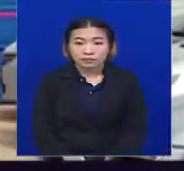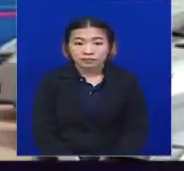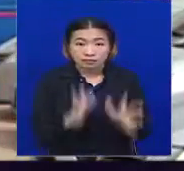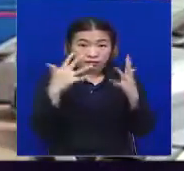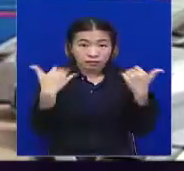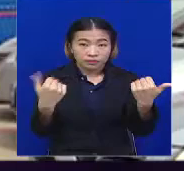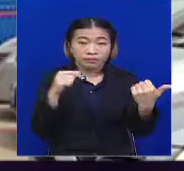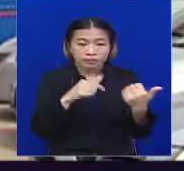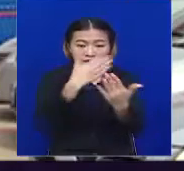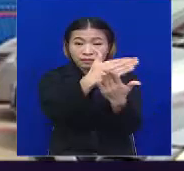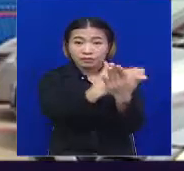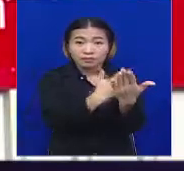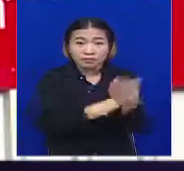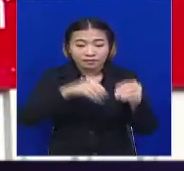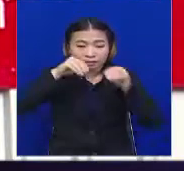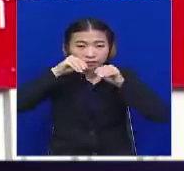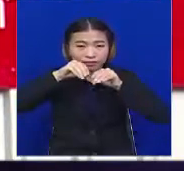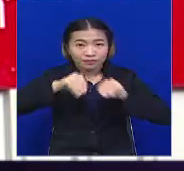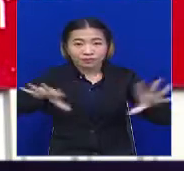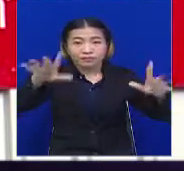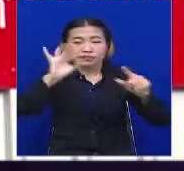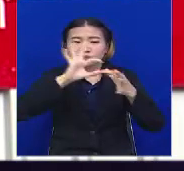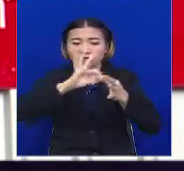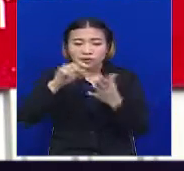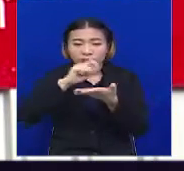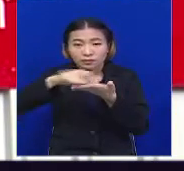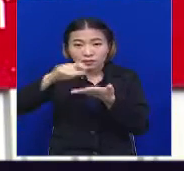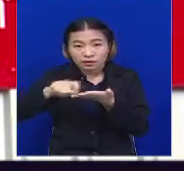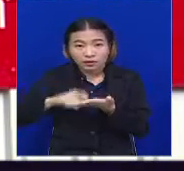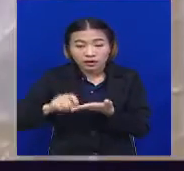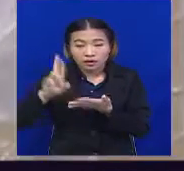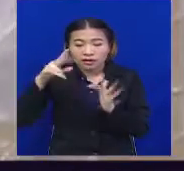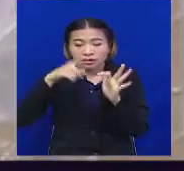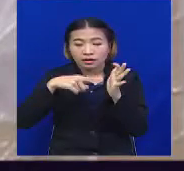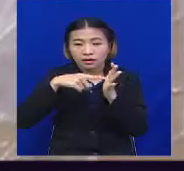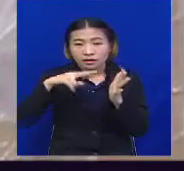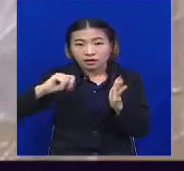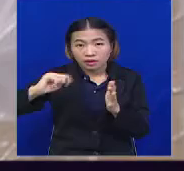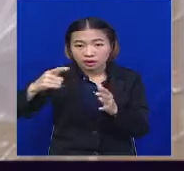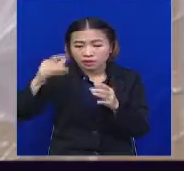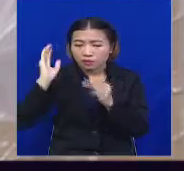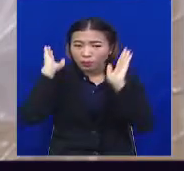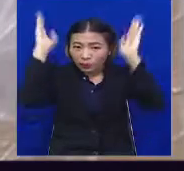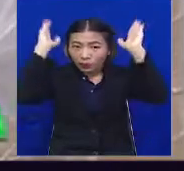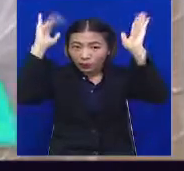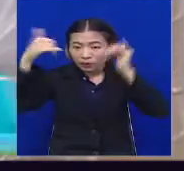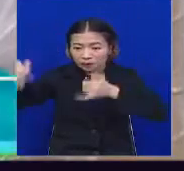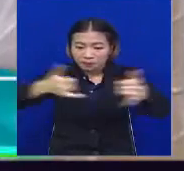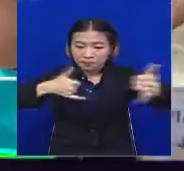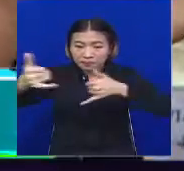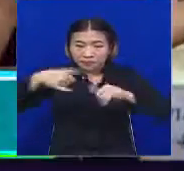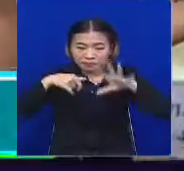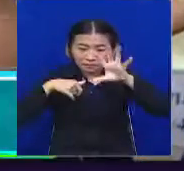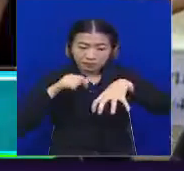ขณะนี้ขั้นตอนการเผยแพร่สาระสำคัญร่างรัฐธรรมนูญผ่านระบบวิทยากรอาสาสมัครได้เดินทางมาถึงครูคอ